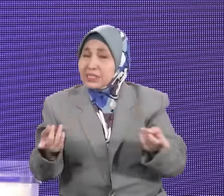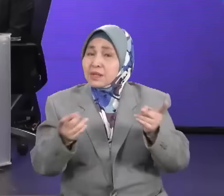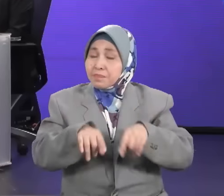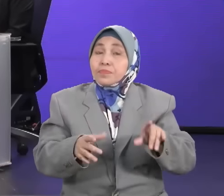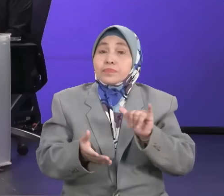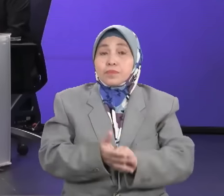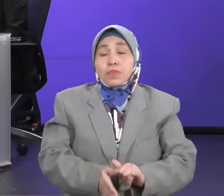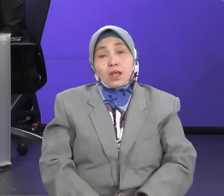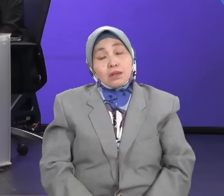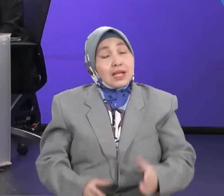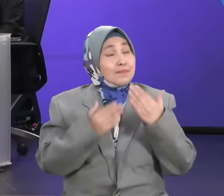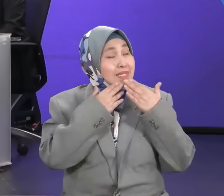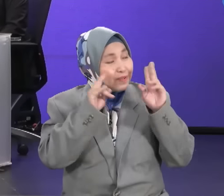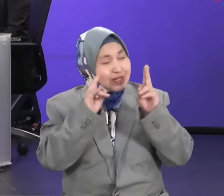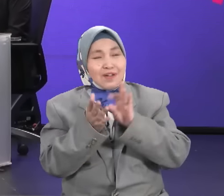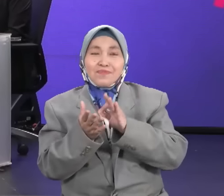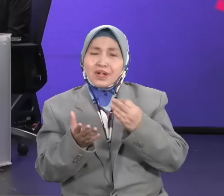silakan bisa terima